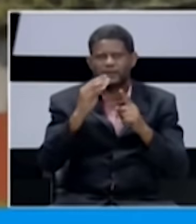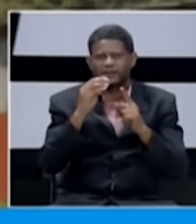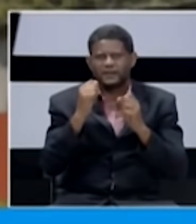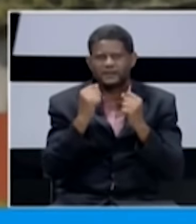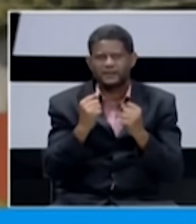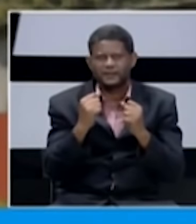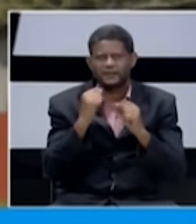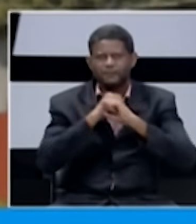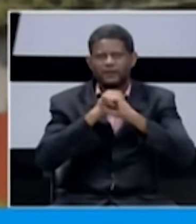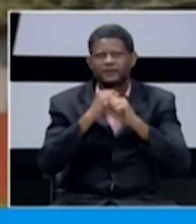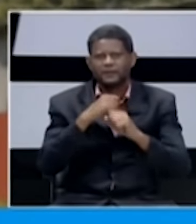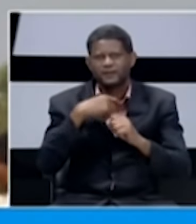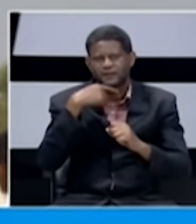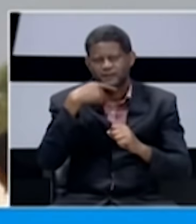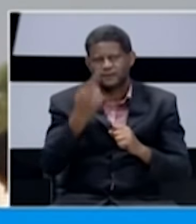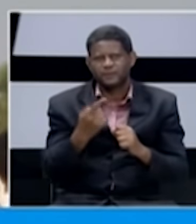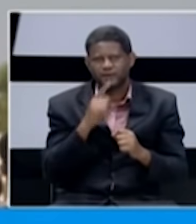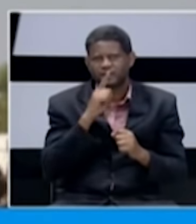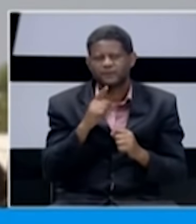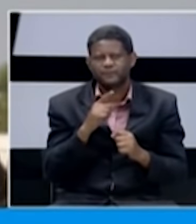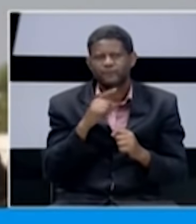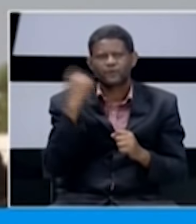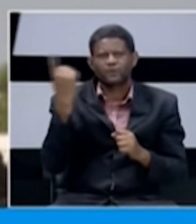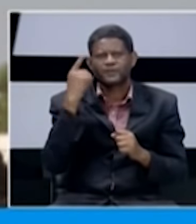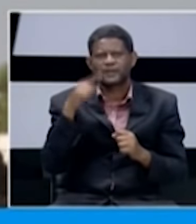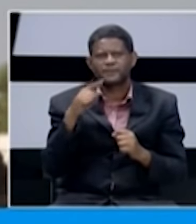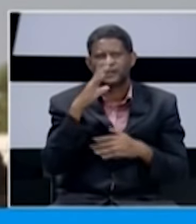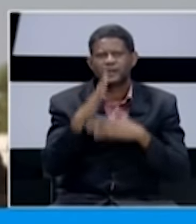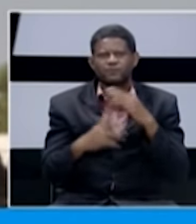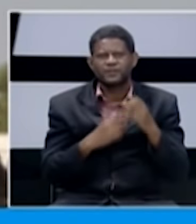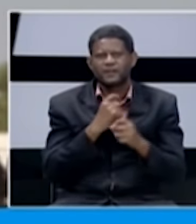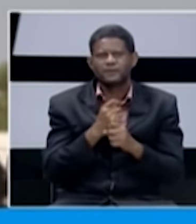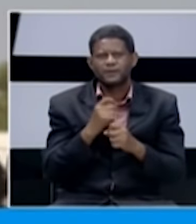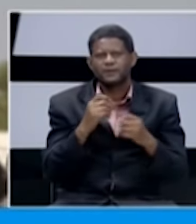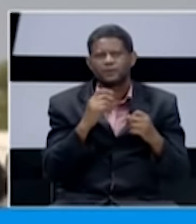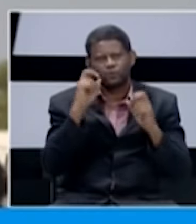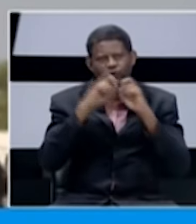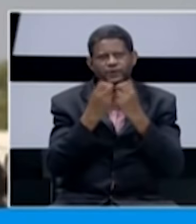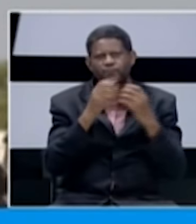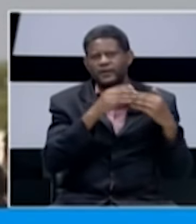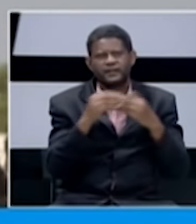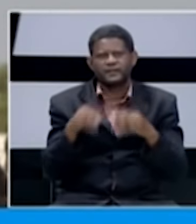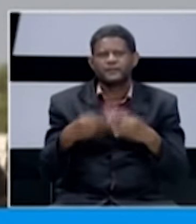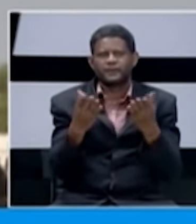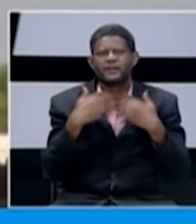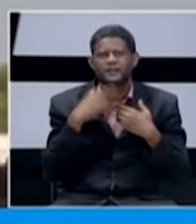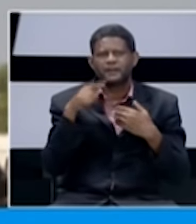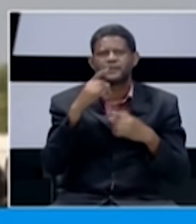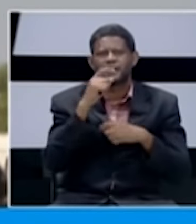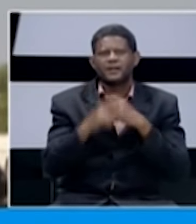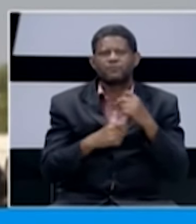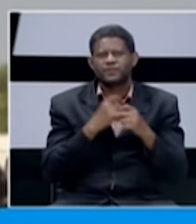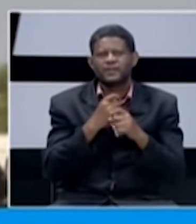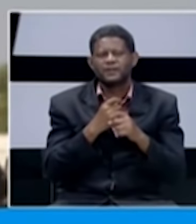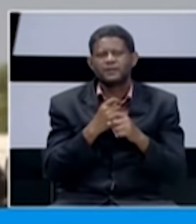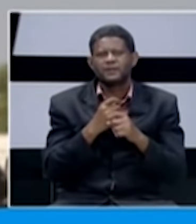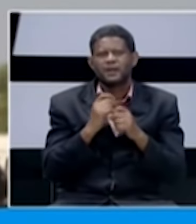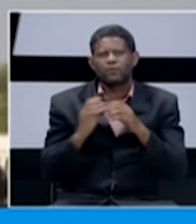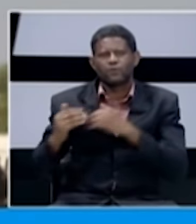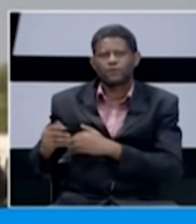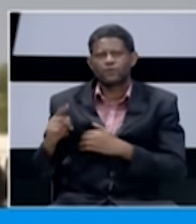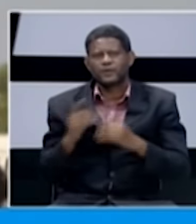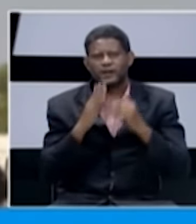وين زلنا يا زولا كل غزي افتود ابزح مش عمت تود مرحنتي منا لنا ابزح مش عمت او غونو خينا بلمعات يكون اب سلام ابزغون يكون